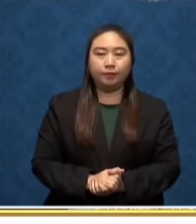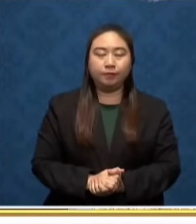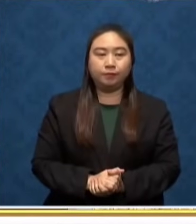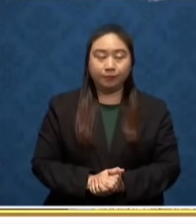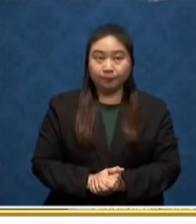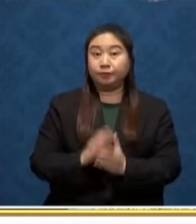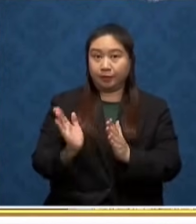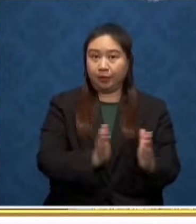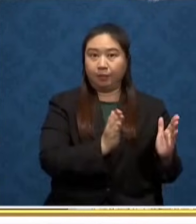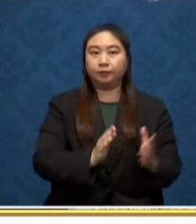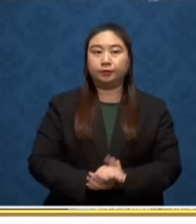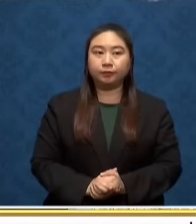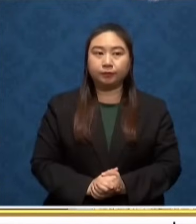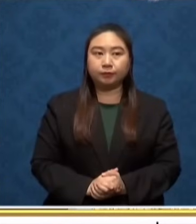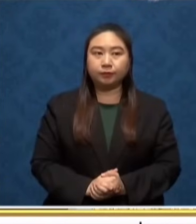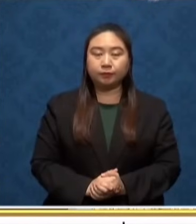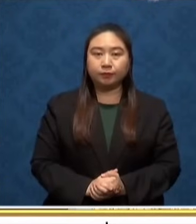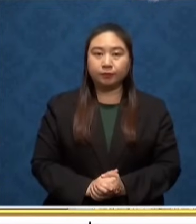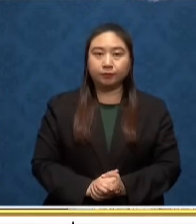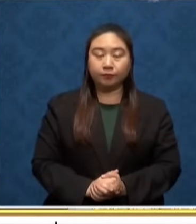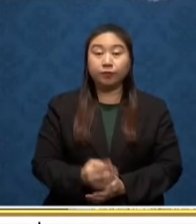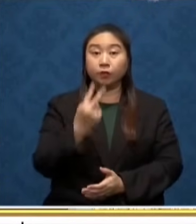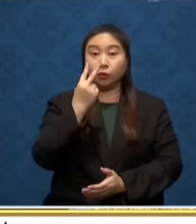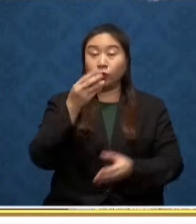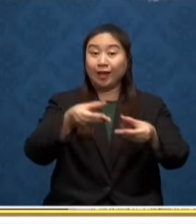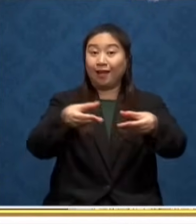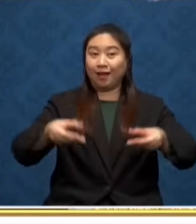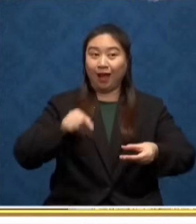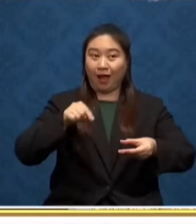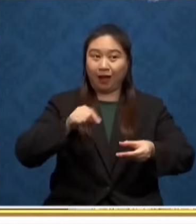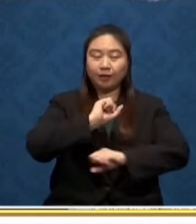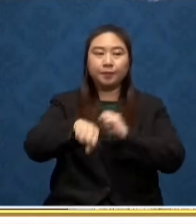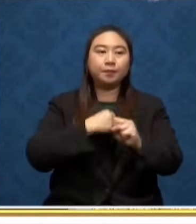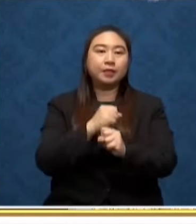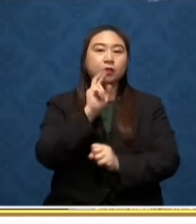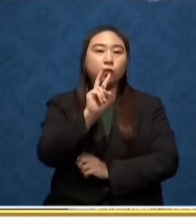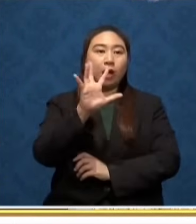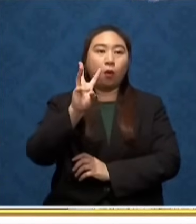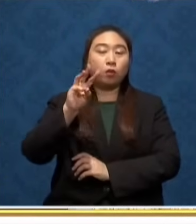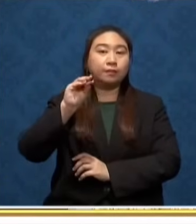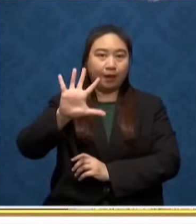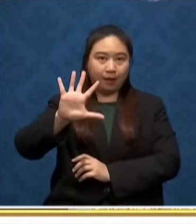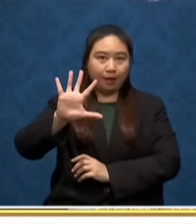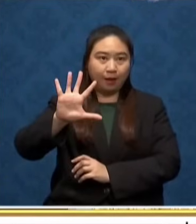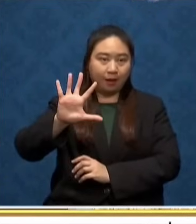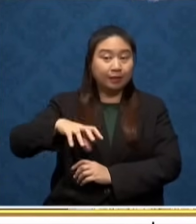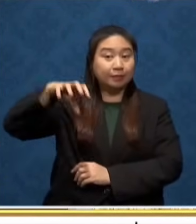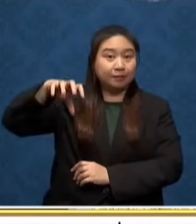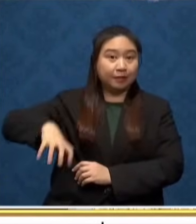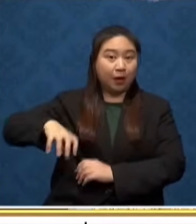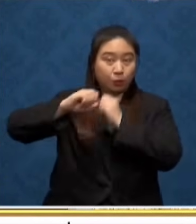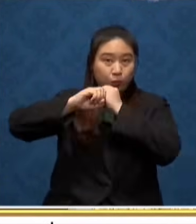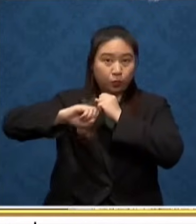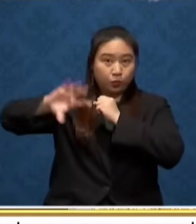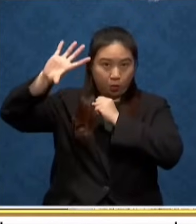สไลด์ถัดไปค่ะจากรายงานนะคะในปี2565ค่ะสำนักงานกสท